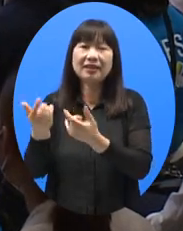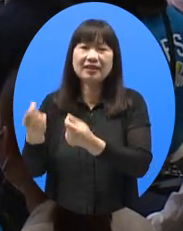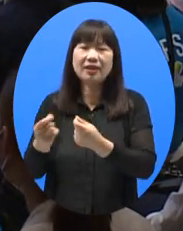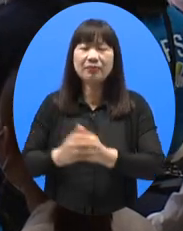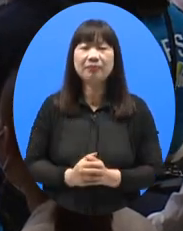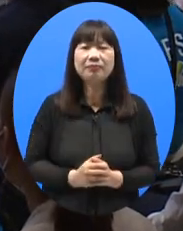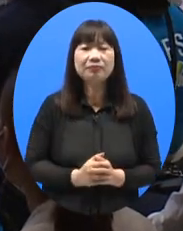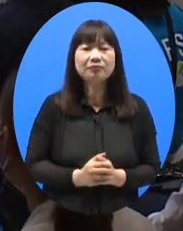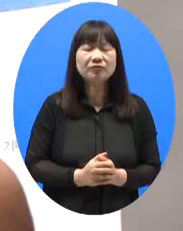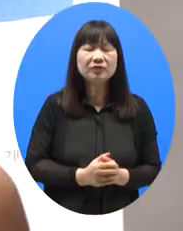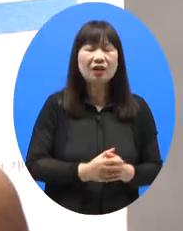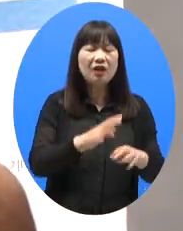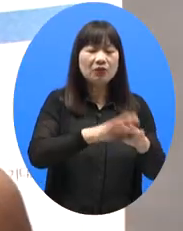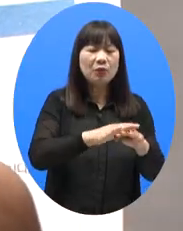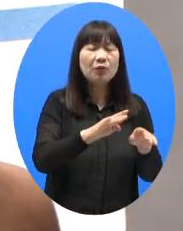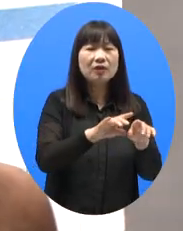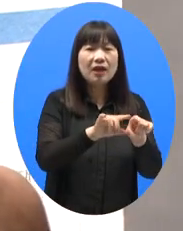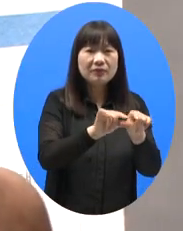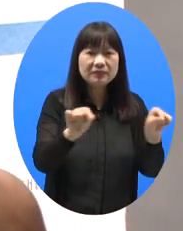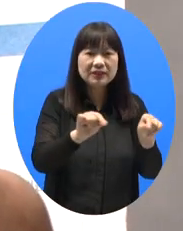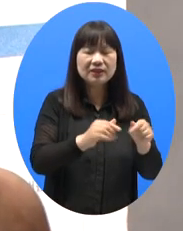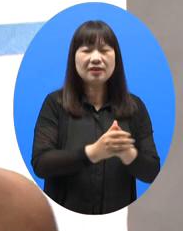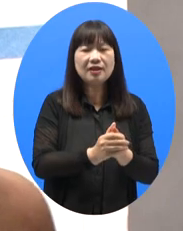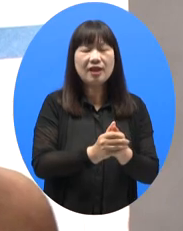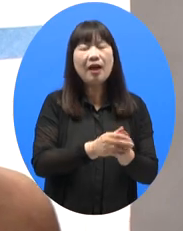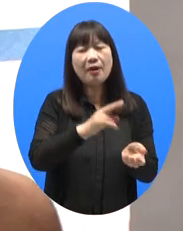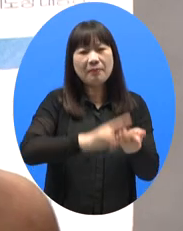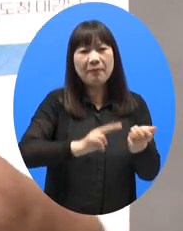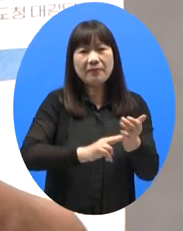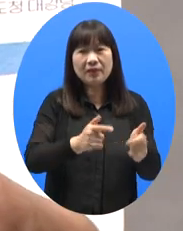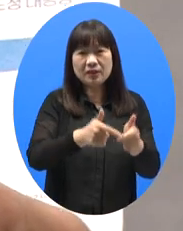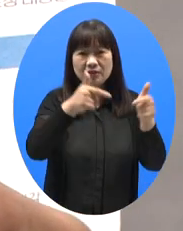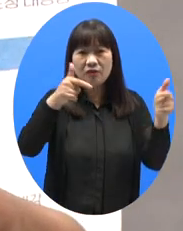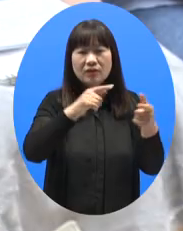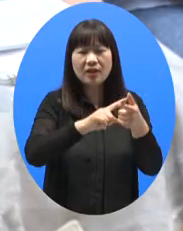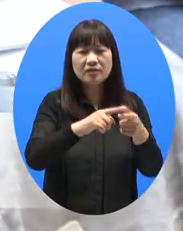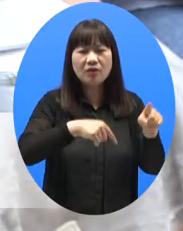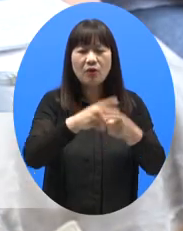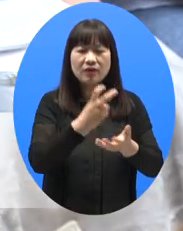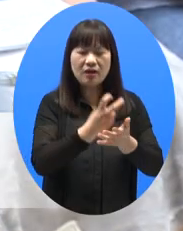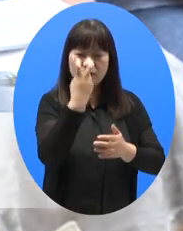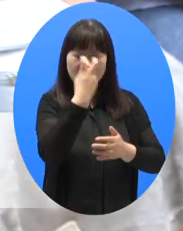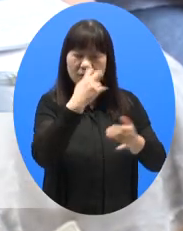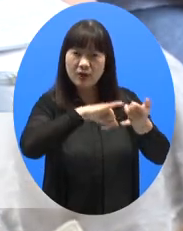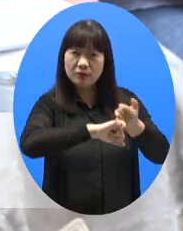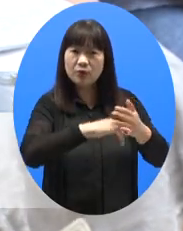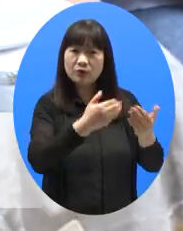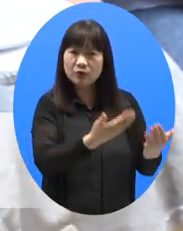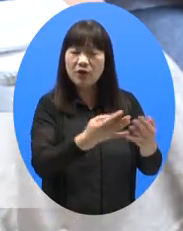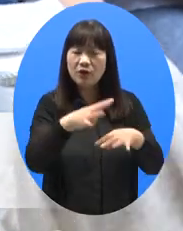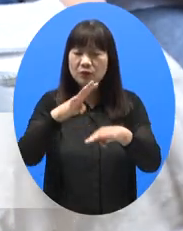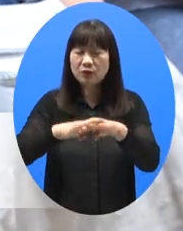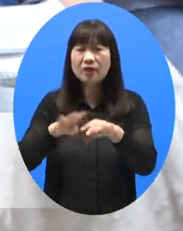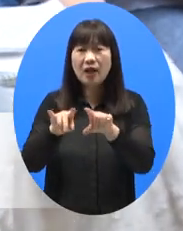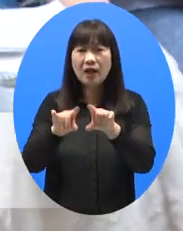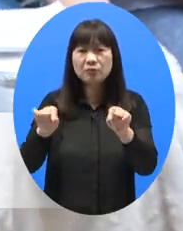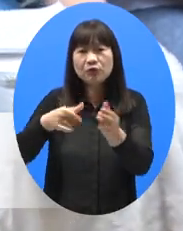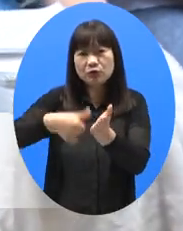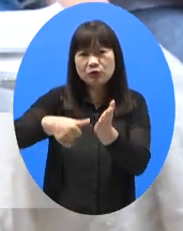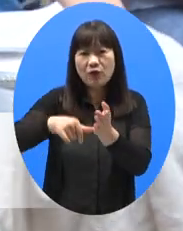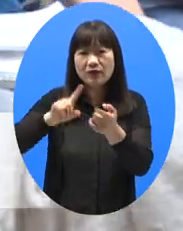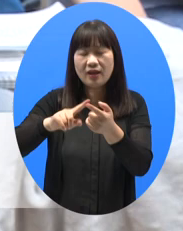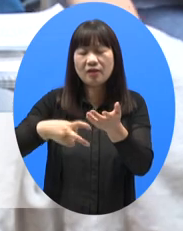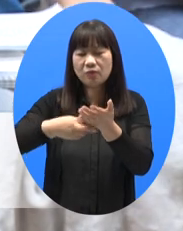지사는 농산물 소비 촉진을 위한 정책을 검토해 볼 것을 약속했습니다. 일정한 그 농산물 구매에 대해서 쿠폰을